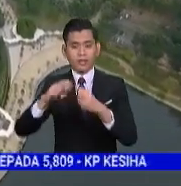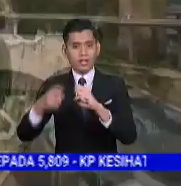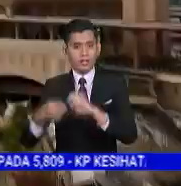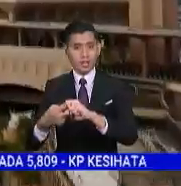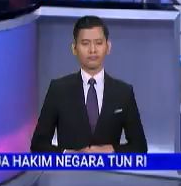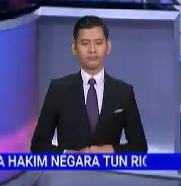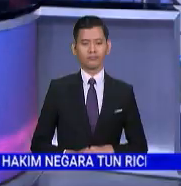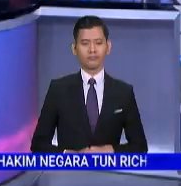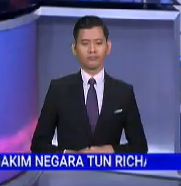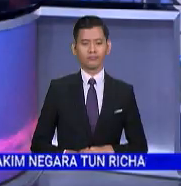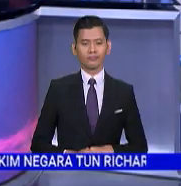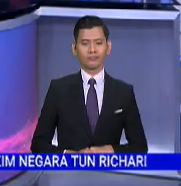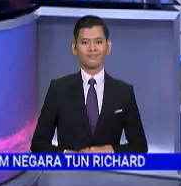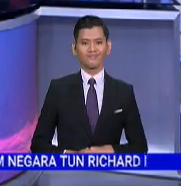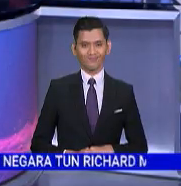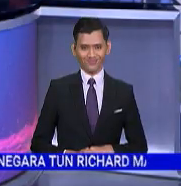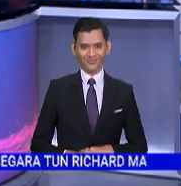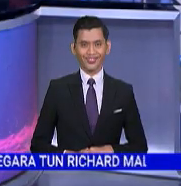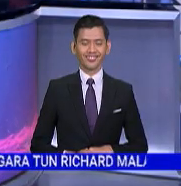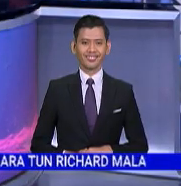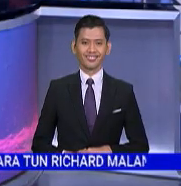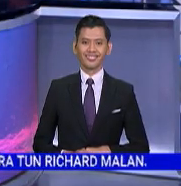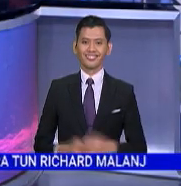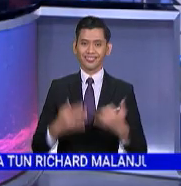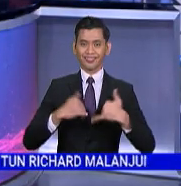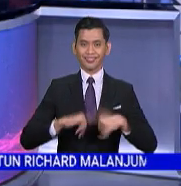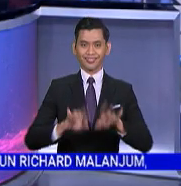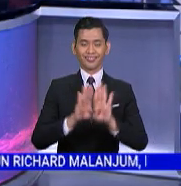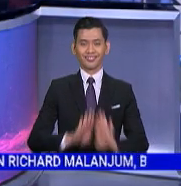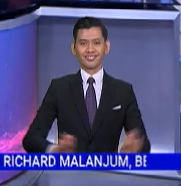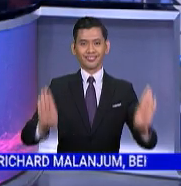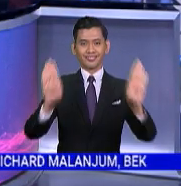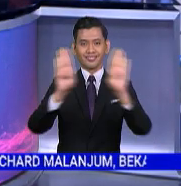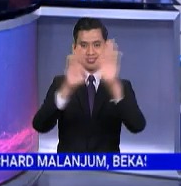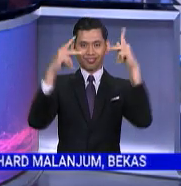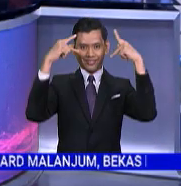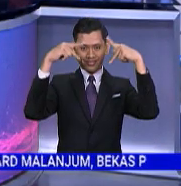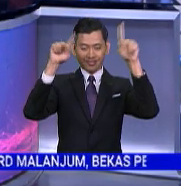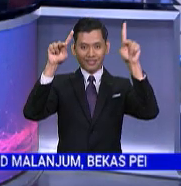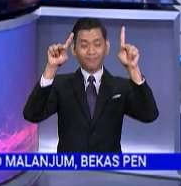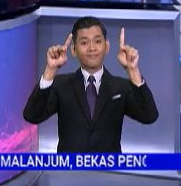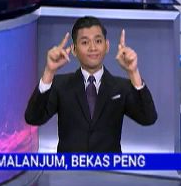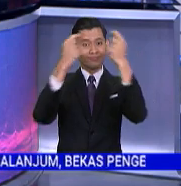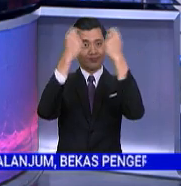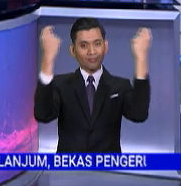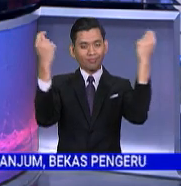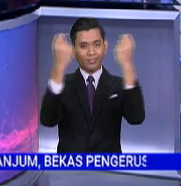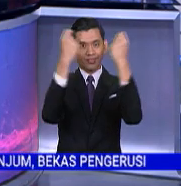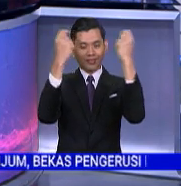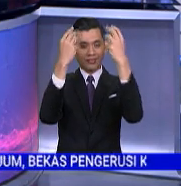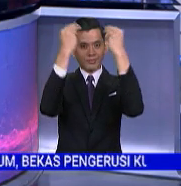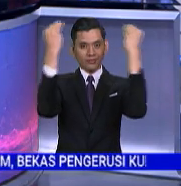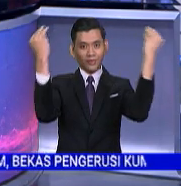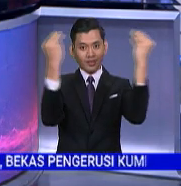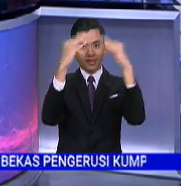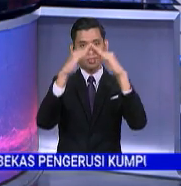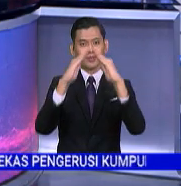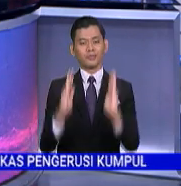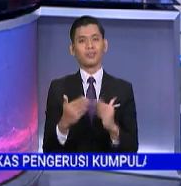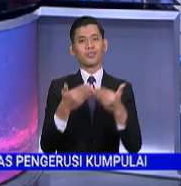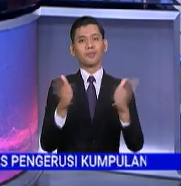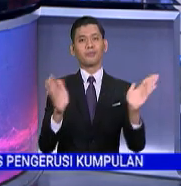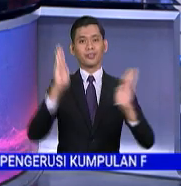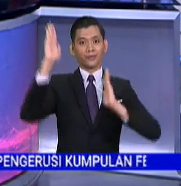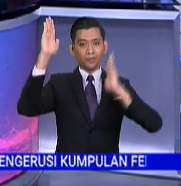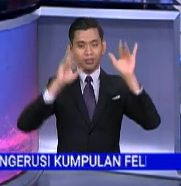berulang. Masih bersama berita perdana. Buat pertama kalinya, sambutan Majlis Rumah Terbuka Malaysia